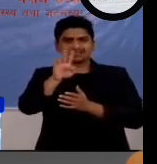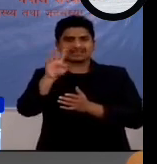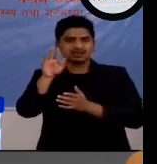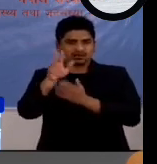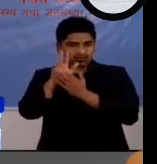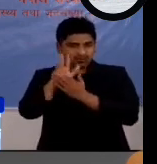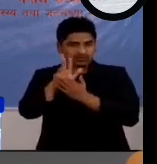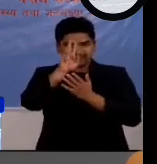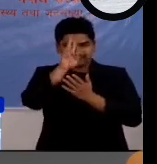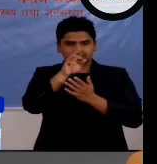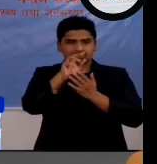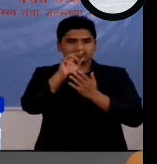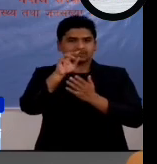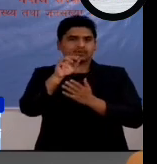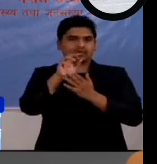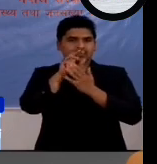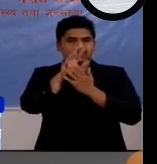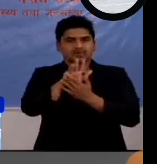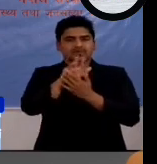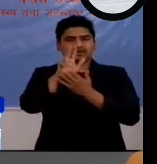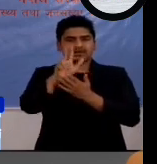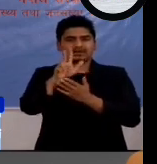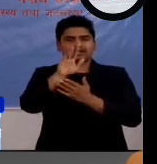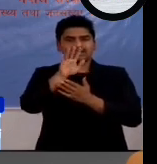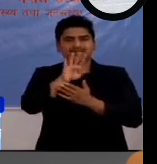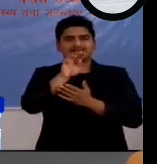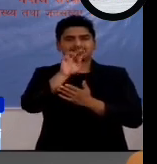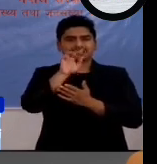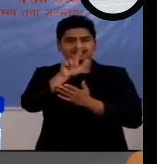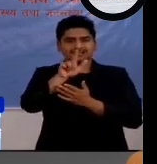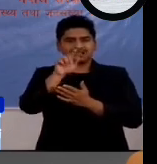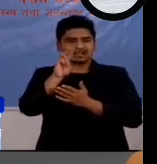0144274449 अथवा मोबाइल नम्बर